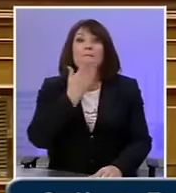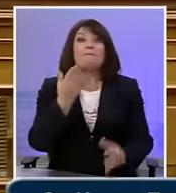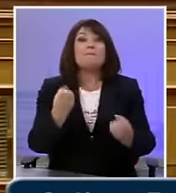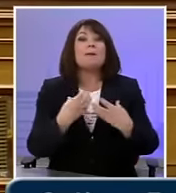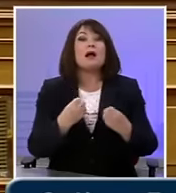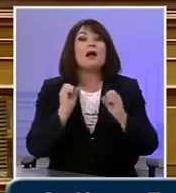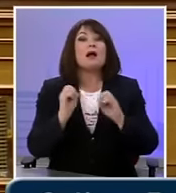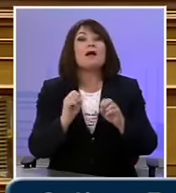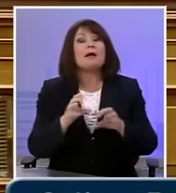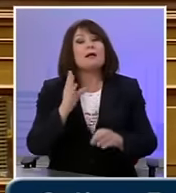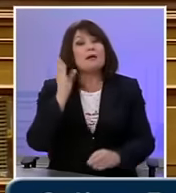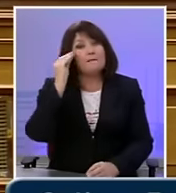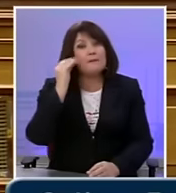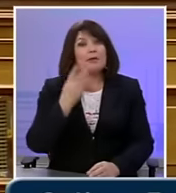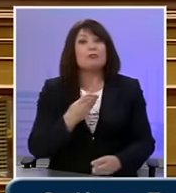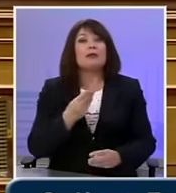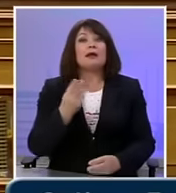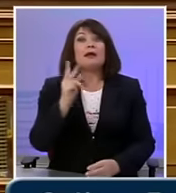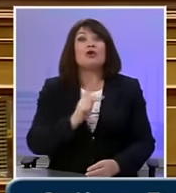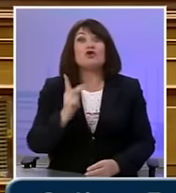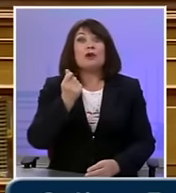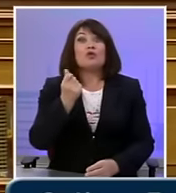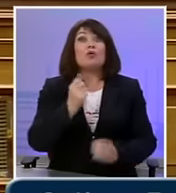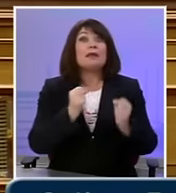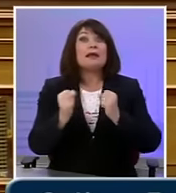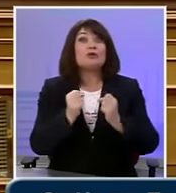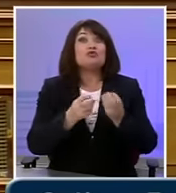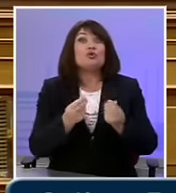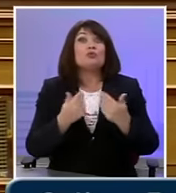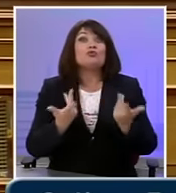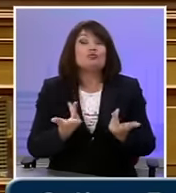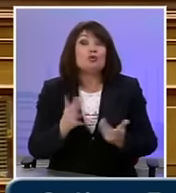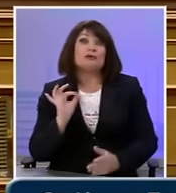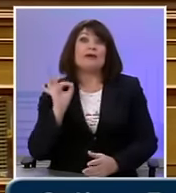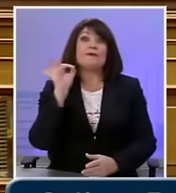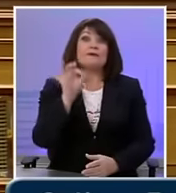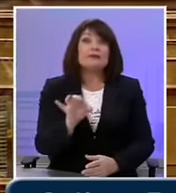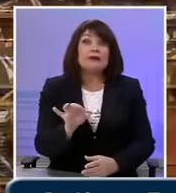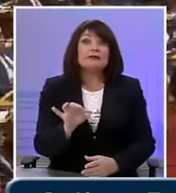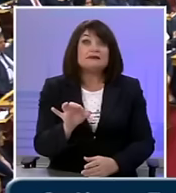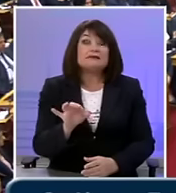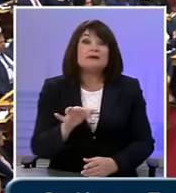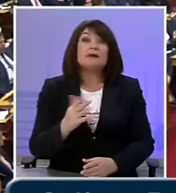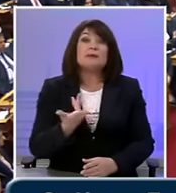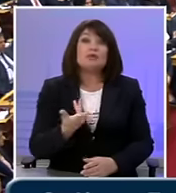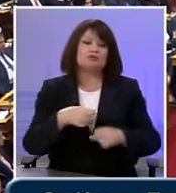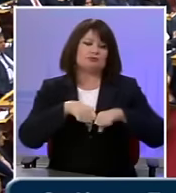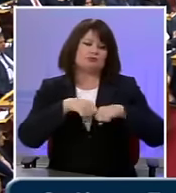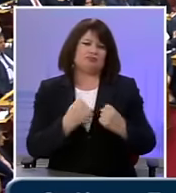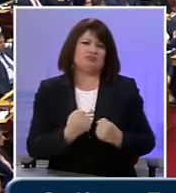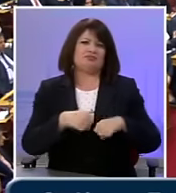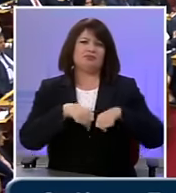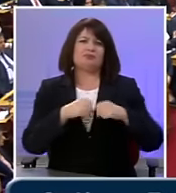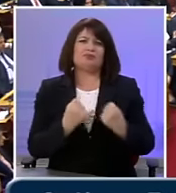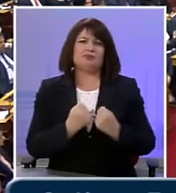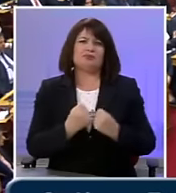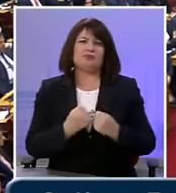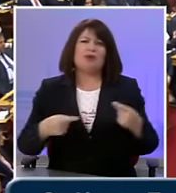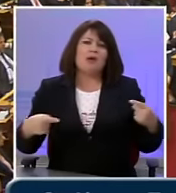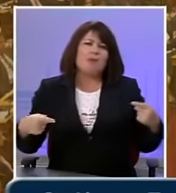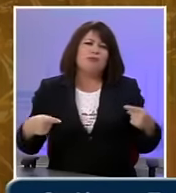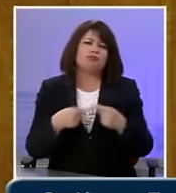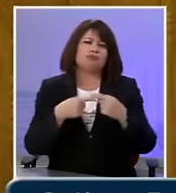η οικονομική και κοινωνική κρίση οδήγησε σε απογοητεύσεις και σε ρήγματα. Να